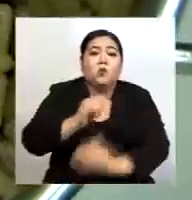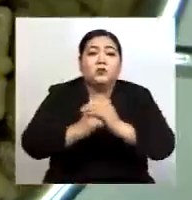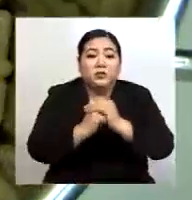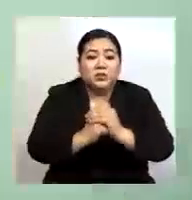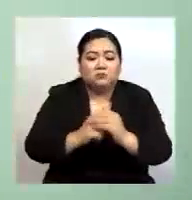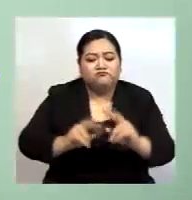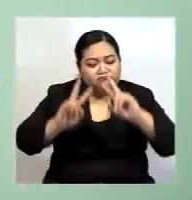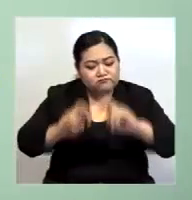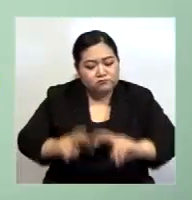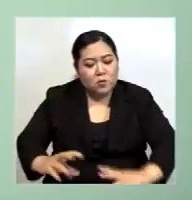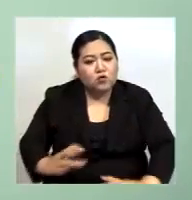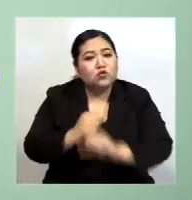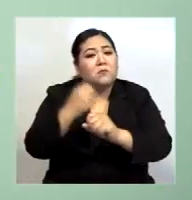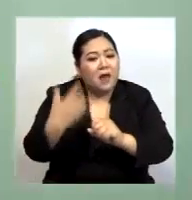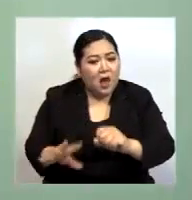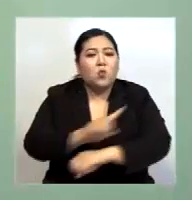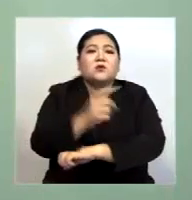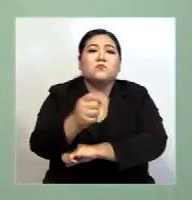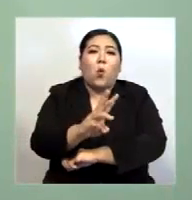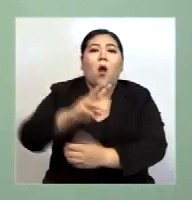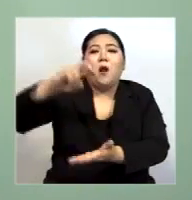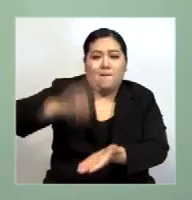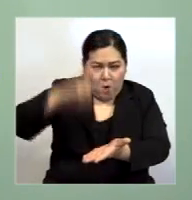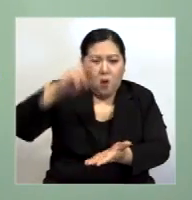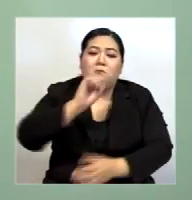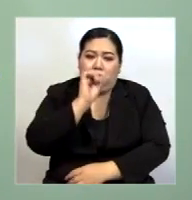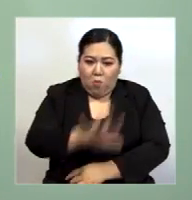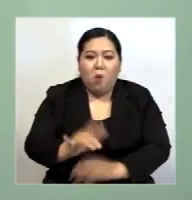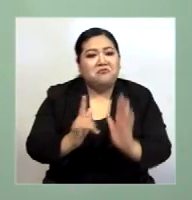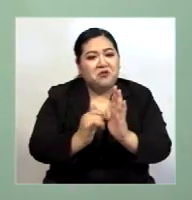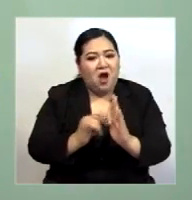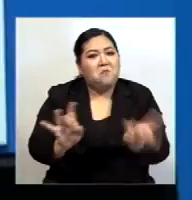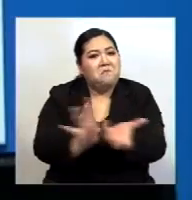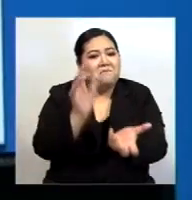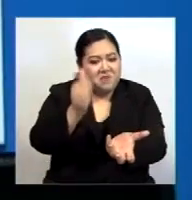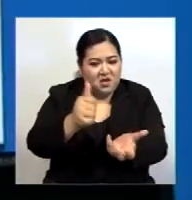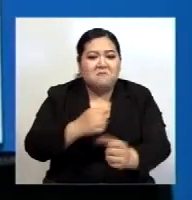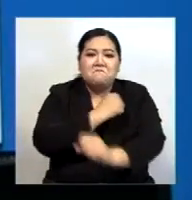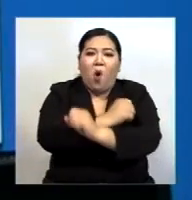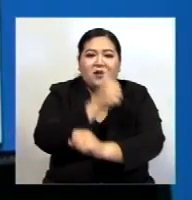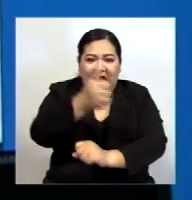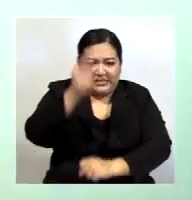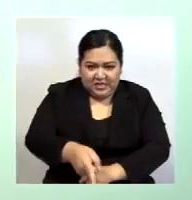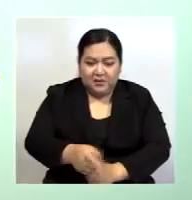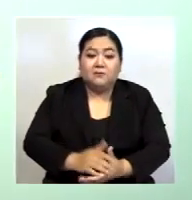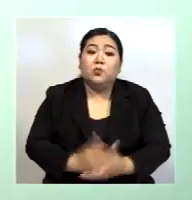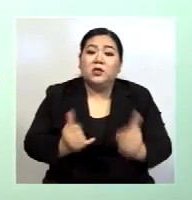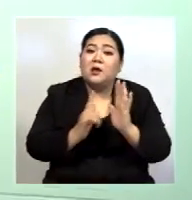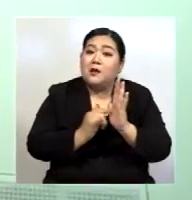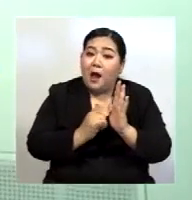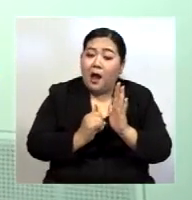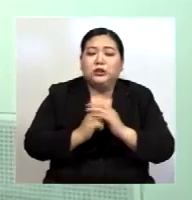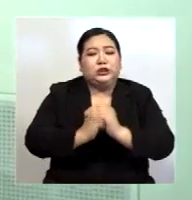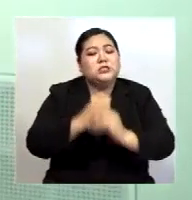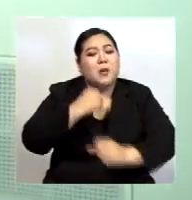องรับว่ายาดังกล่าวเป็นยาต้านไวรัสที่มีประสิทธิภาพต่อโรคนี้ปัจจุบันจีนก็เริ่มผลิตยาโดย